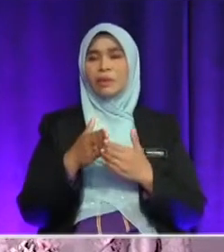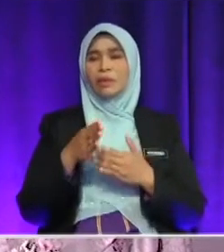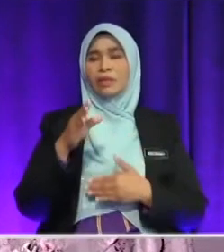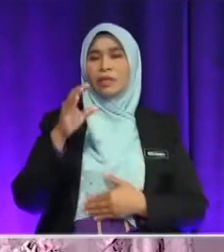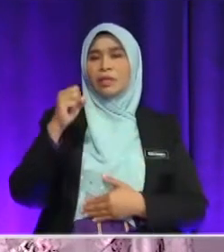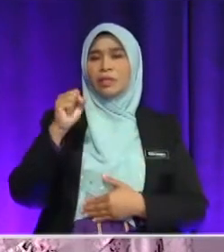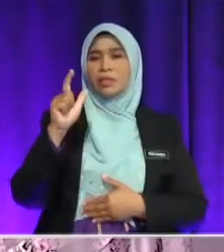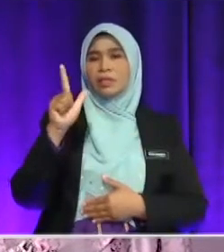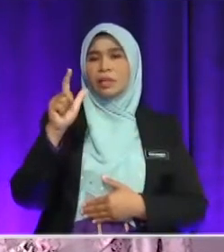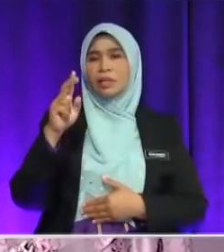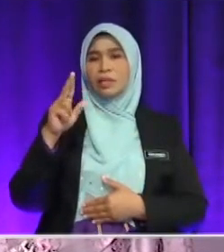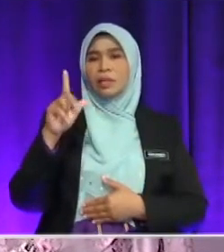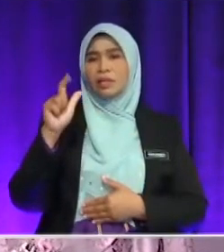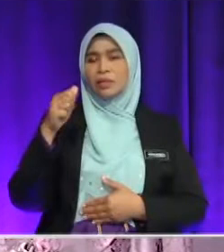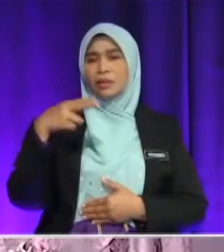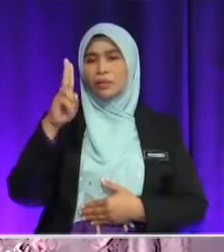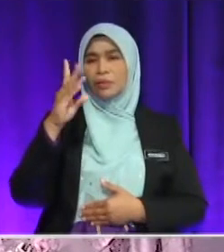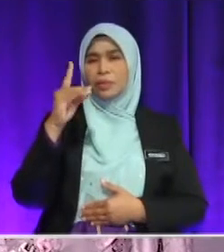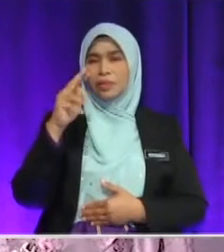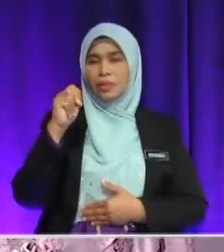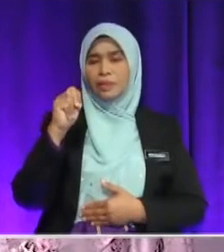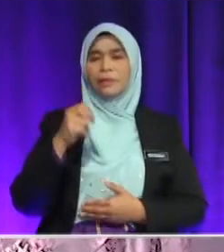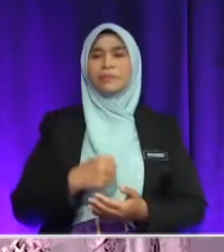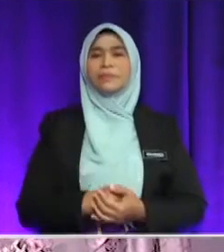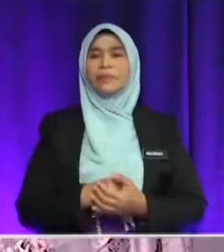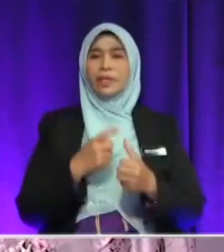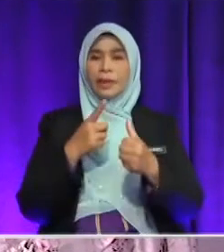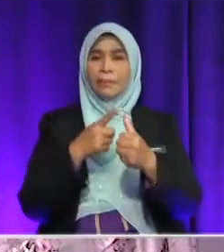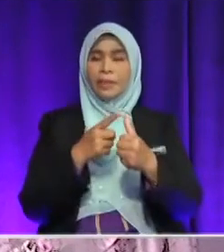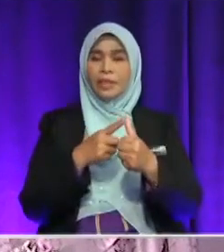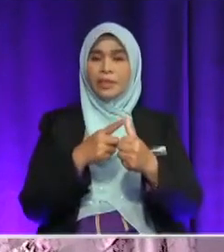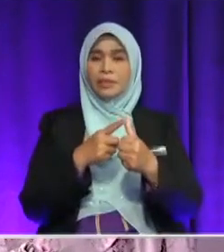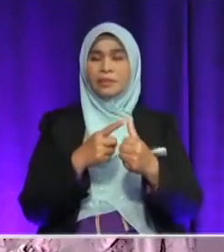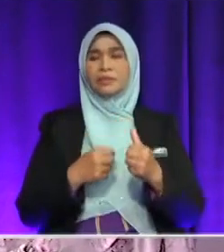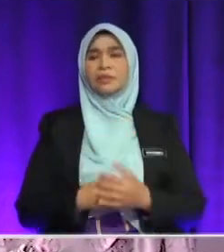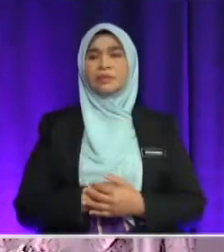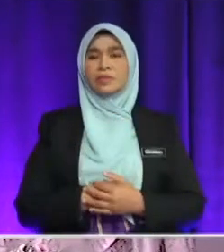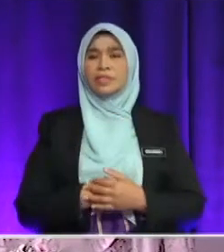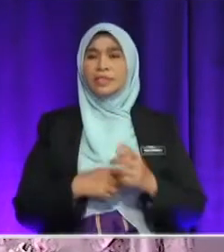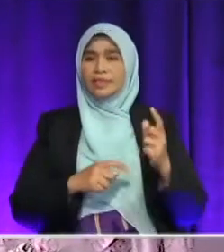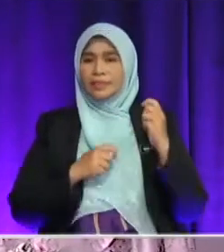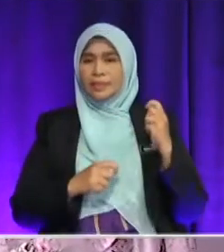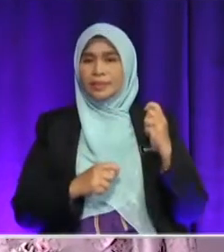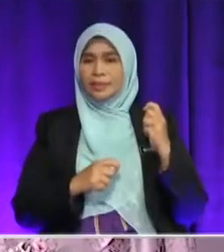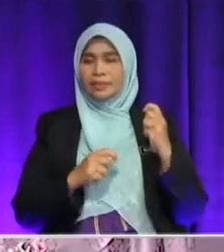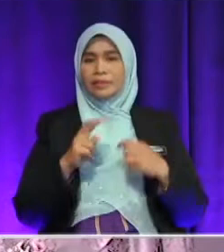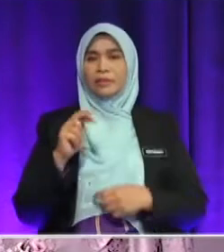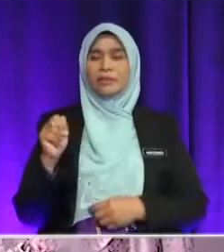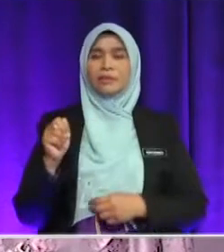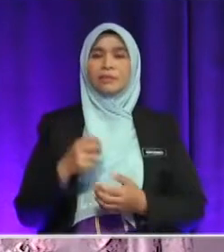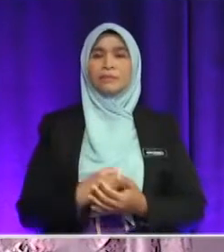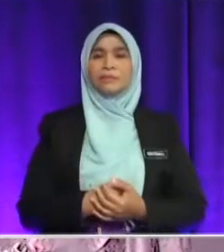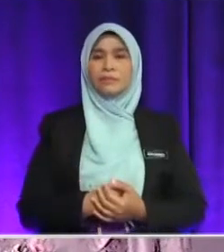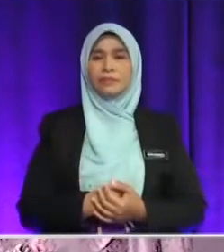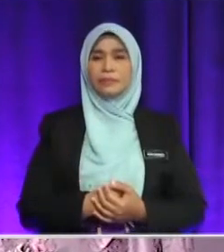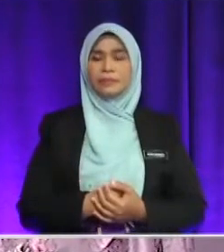telah diberikan oleh Salahuddin al-ayyubi kita lihat dalam bidang yang pertama adalah bidang ketentraman chatting